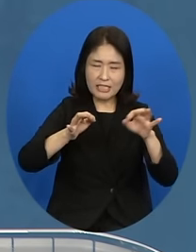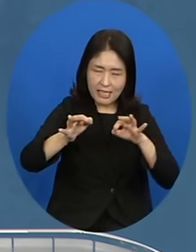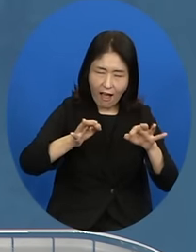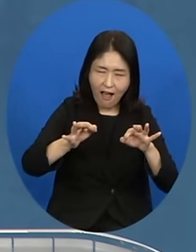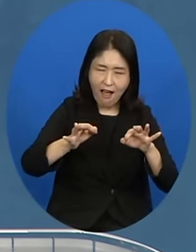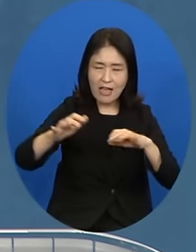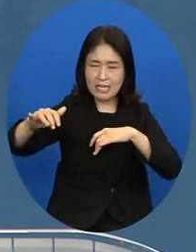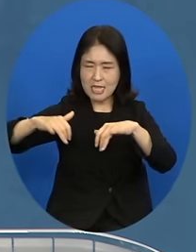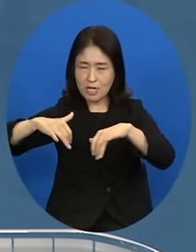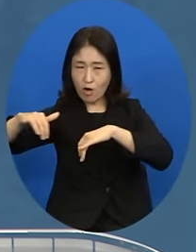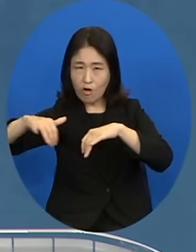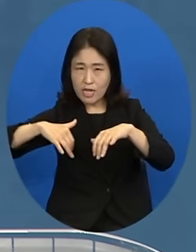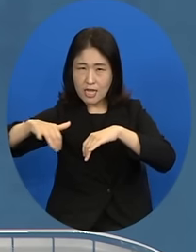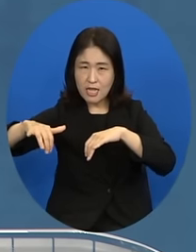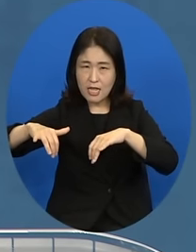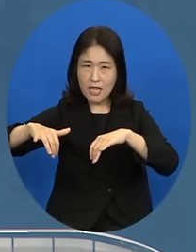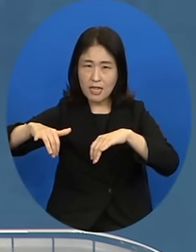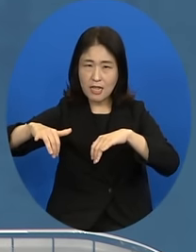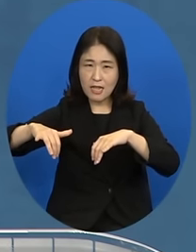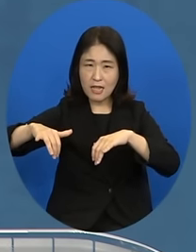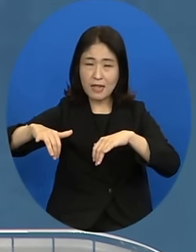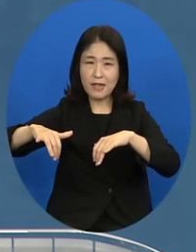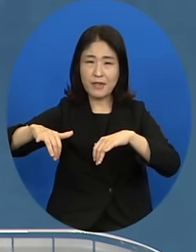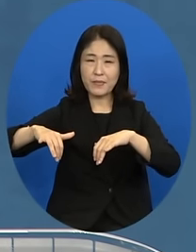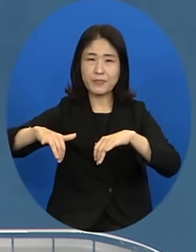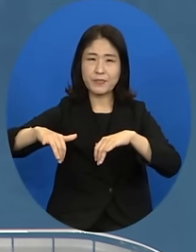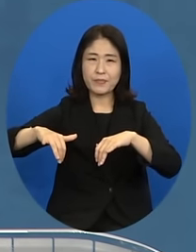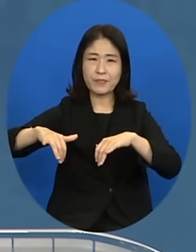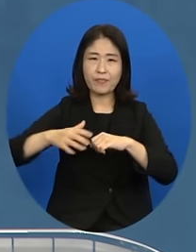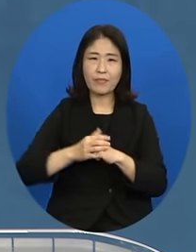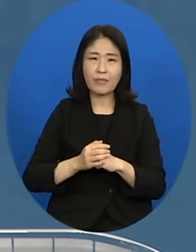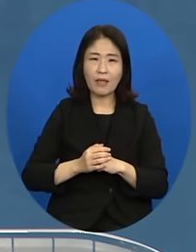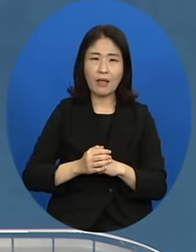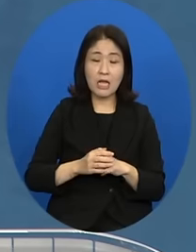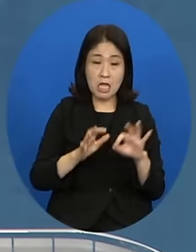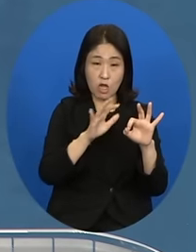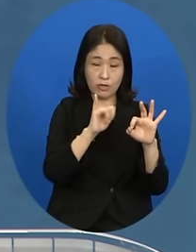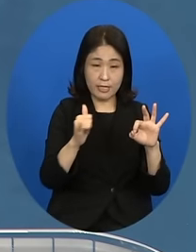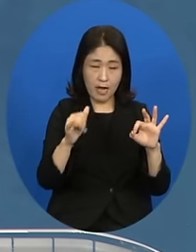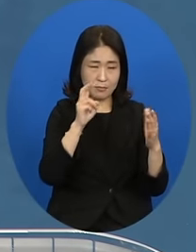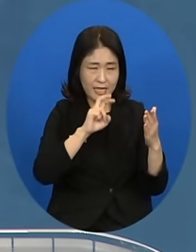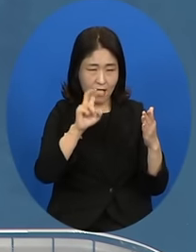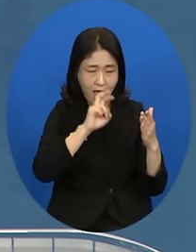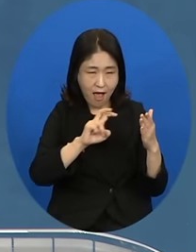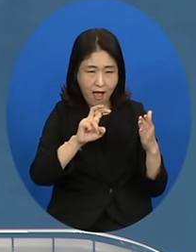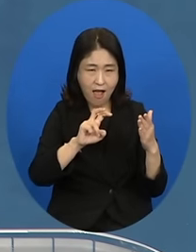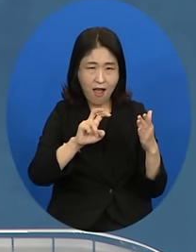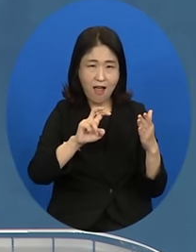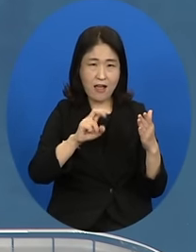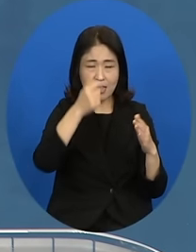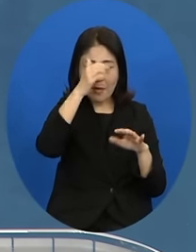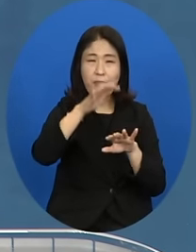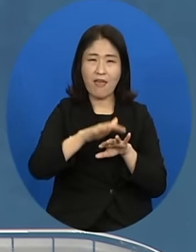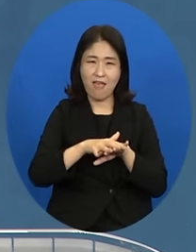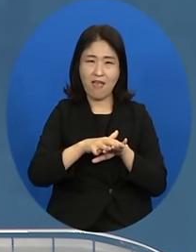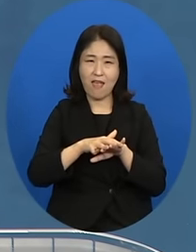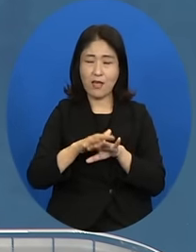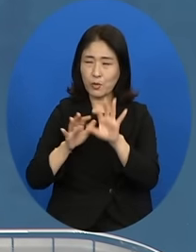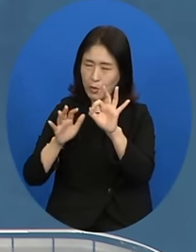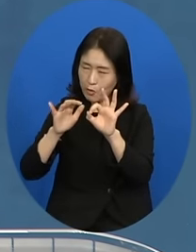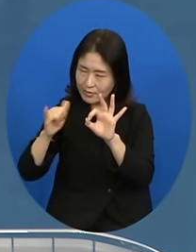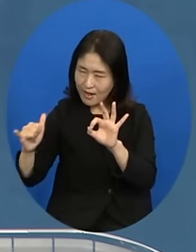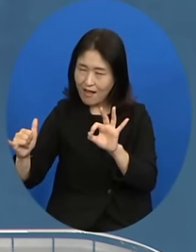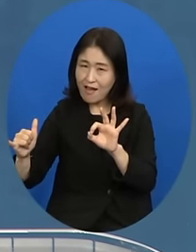그리고 길거리로 나가서 10명은 찬양하면서 길거리에서 예배하고, 그리고